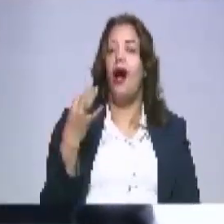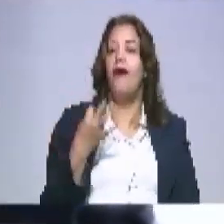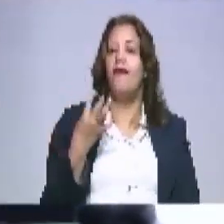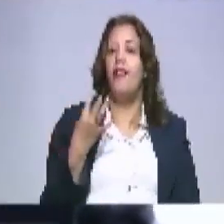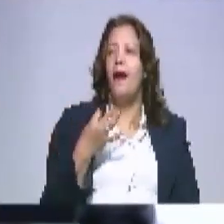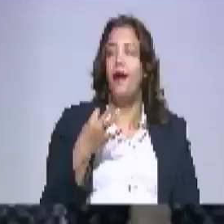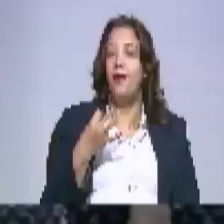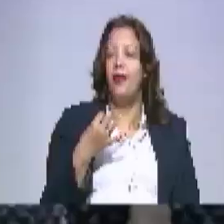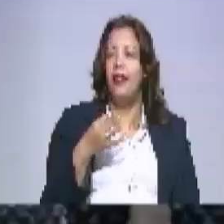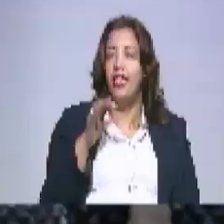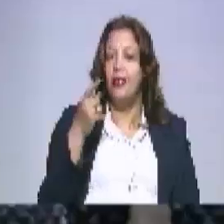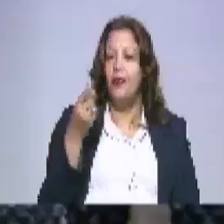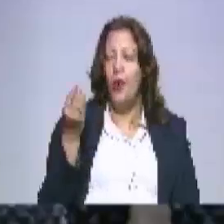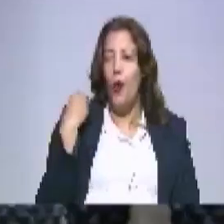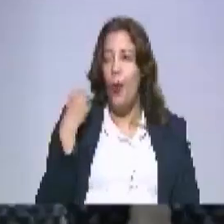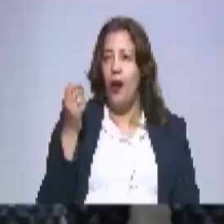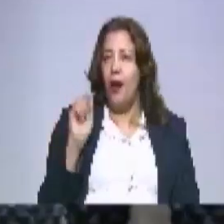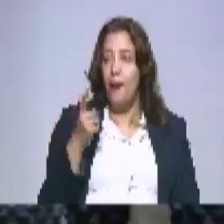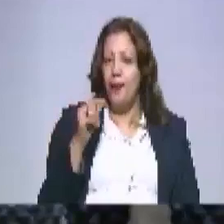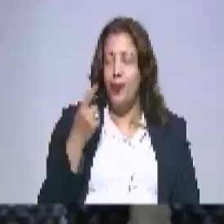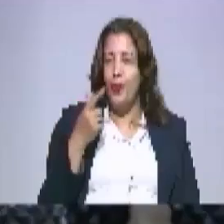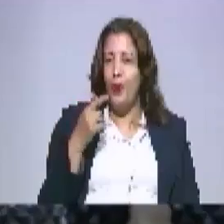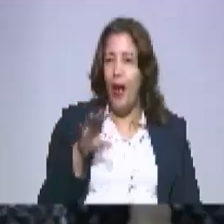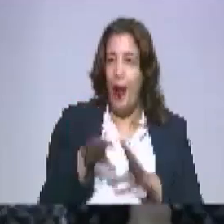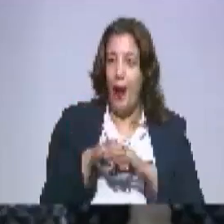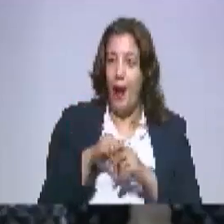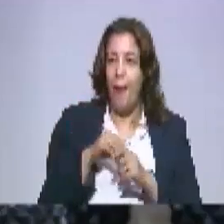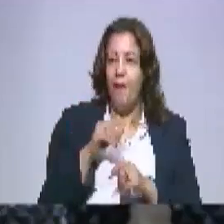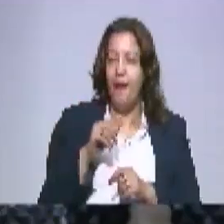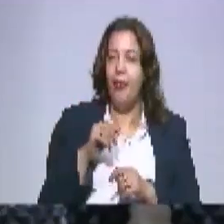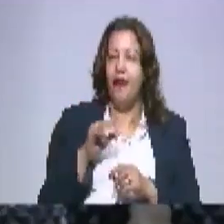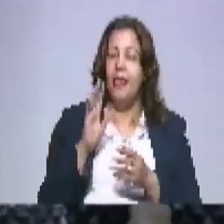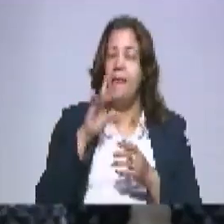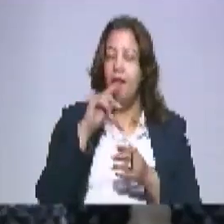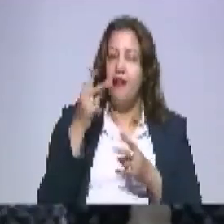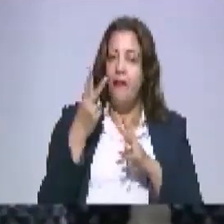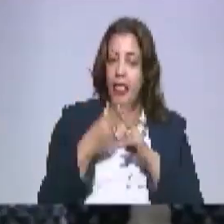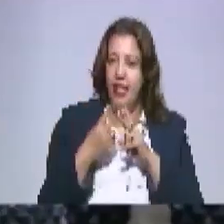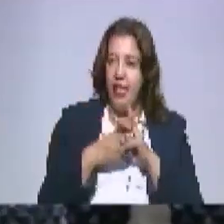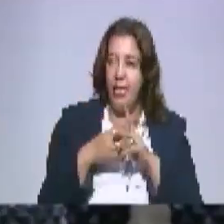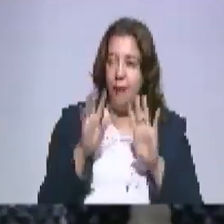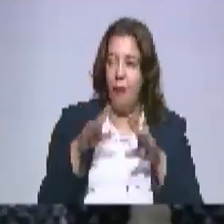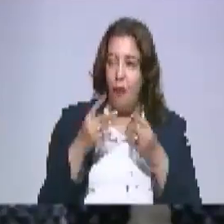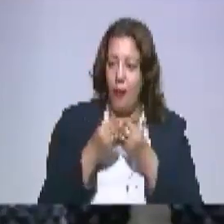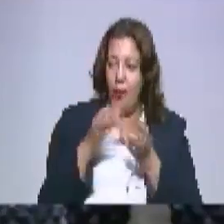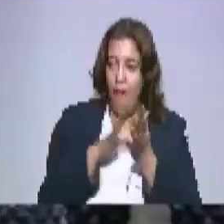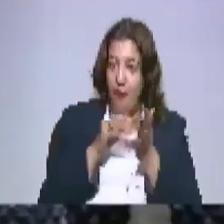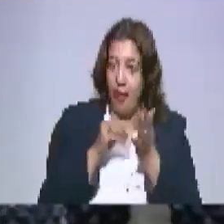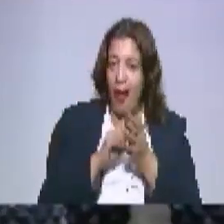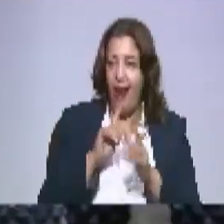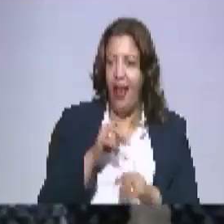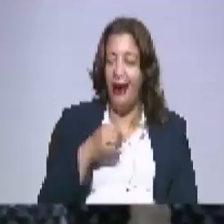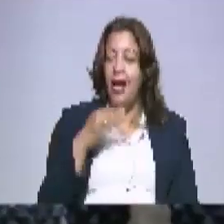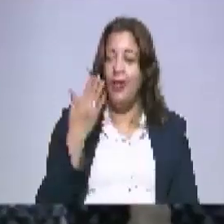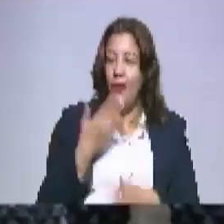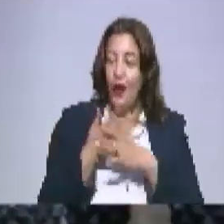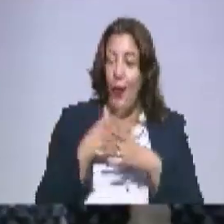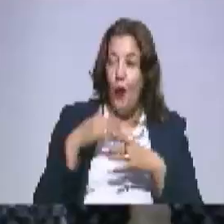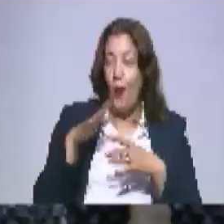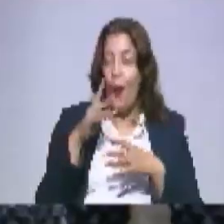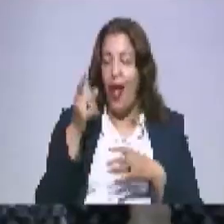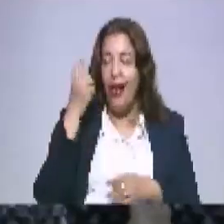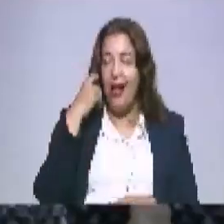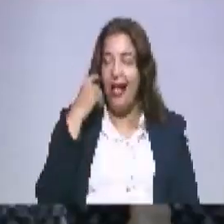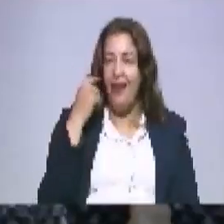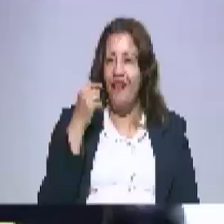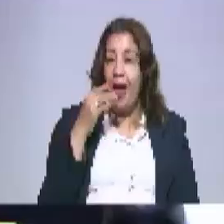تراجع معانا بسرعه كده عملنا ايه النهارده، علشان اللي ما تابعش معانا من بدايه الحلقه ويروح بقى ايه ننفذ الاكلات دي في البيت. بس انا